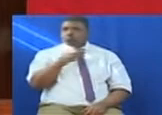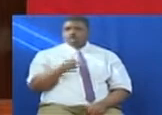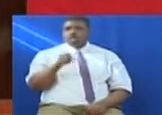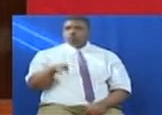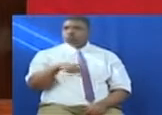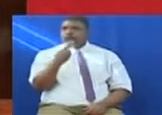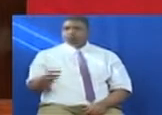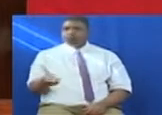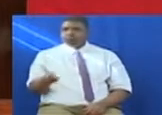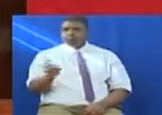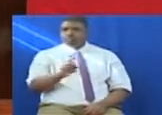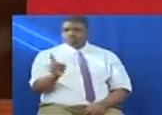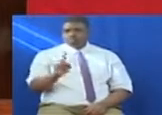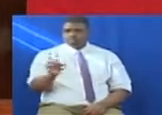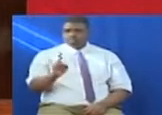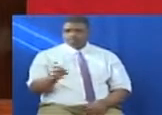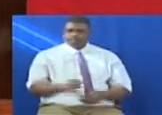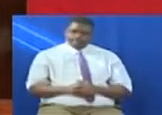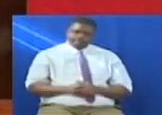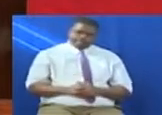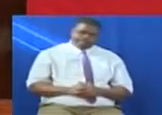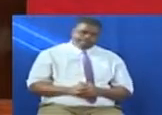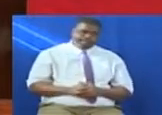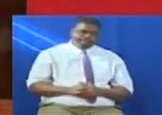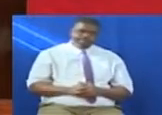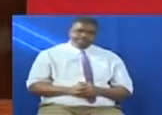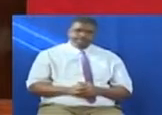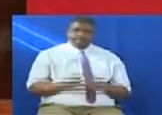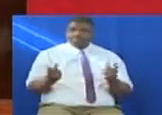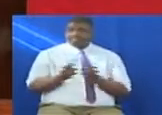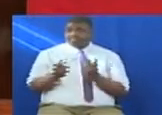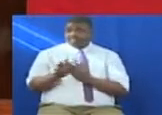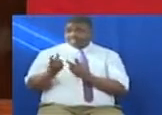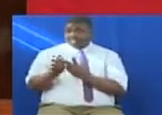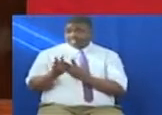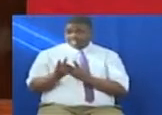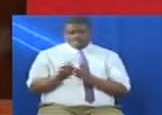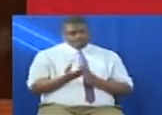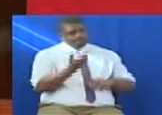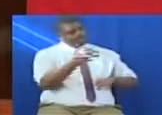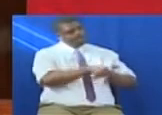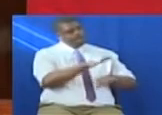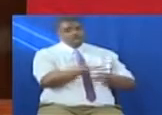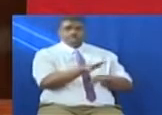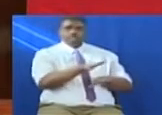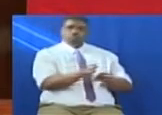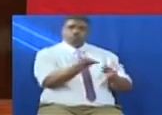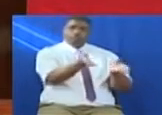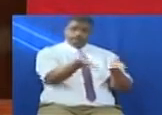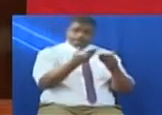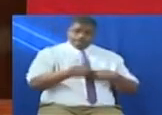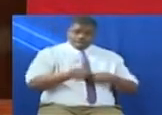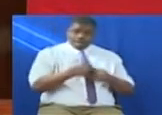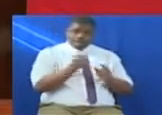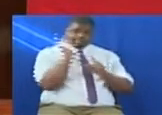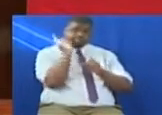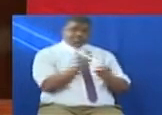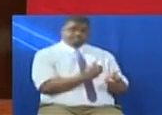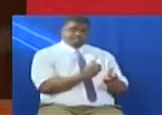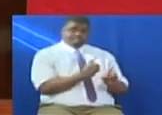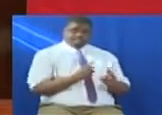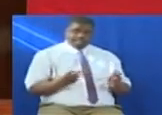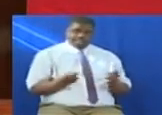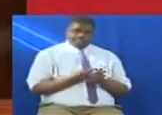kumwangusha. Lakini pia akatupa maelekezo ya kufuata. Wakati huo